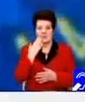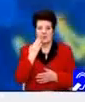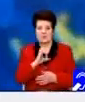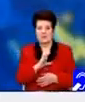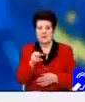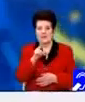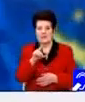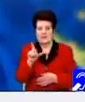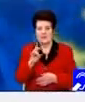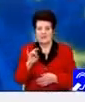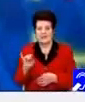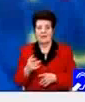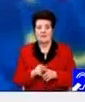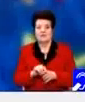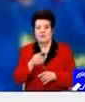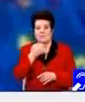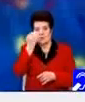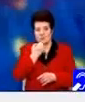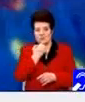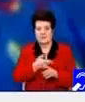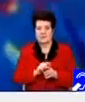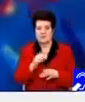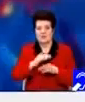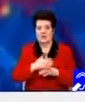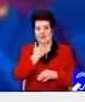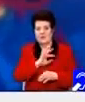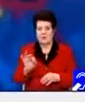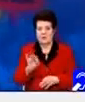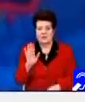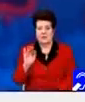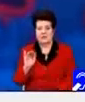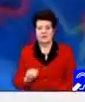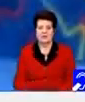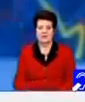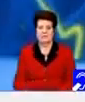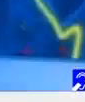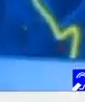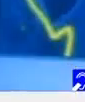Stella Danilă și vă mulțumesc pentru atenție. O seară minunată vă doresc. La revedere!